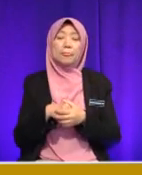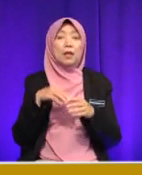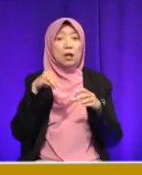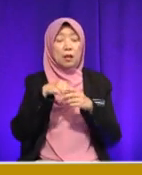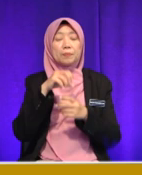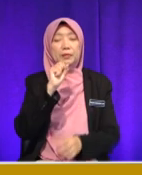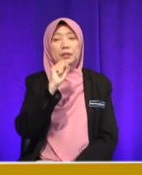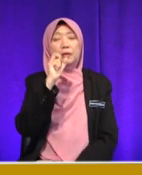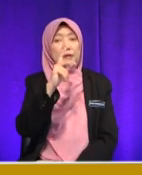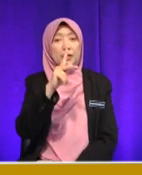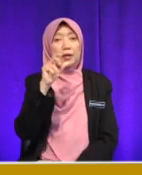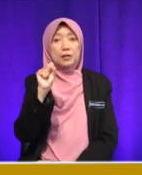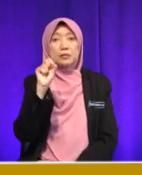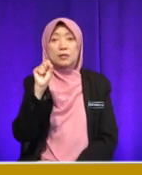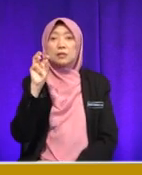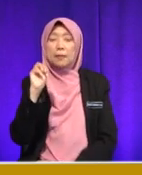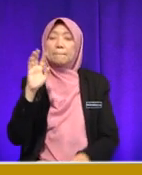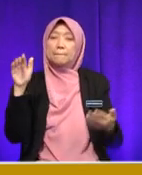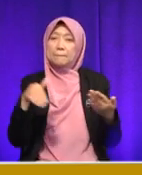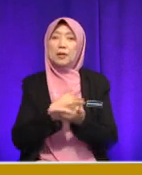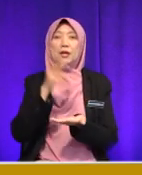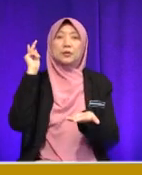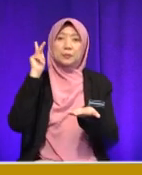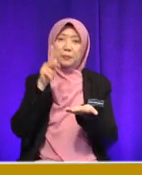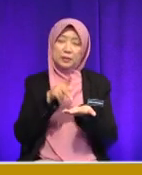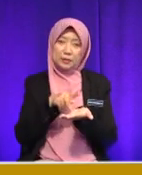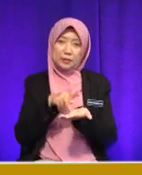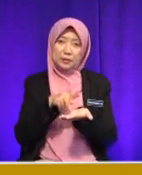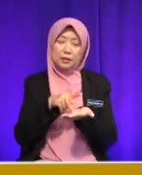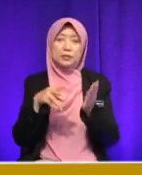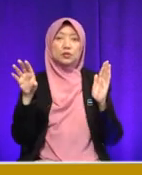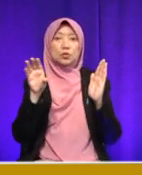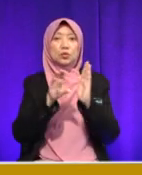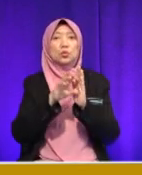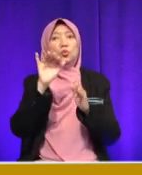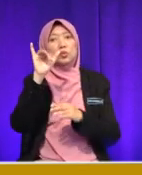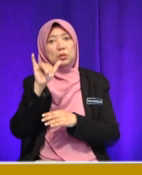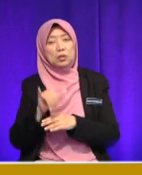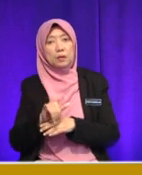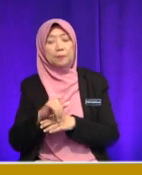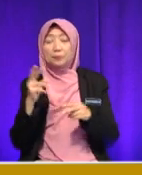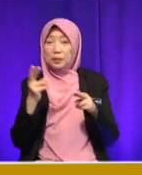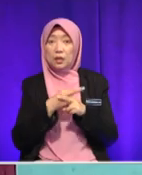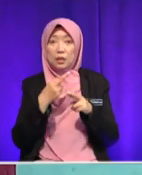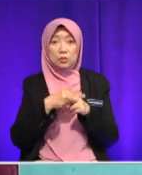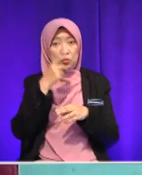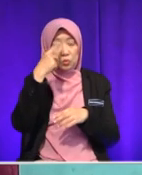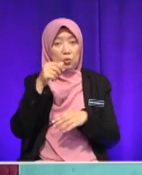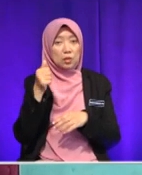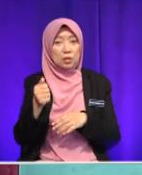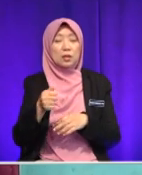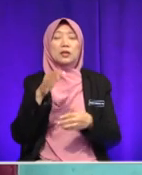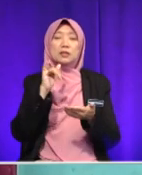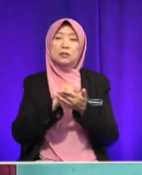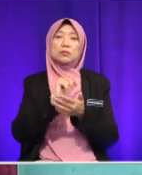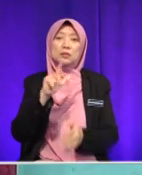KSSM baru diperkenalkan mengenai teselasi. Dan contoh yang paling-paling ringkas untuk anda adalah sarang madu